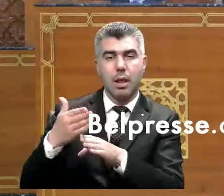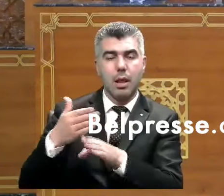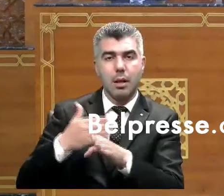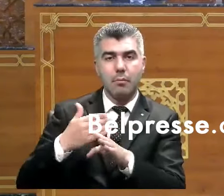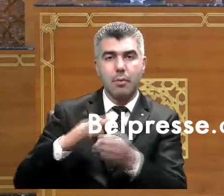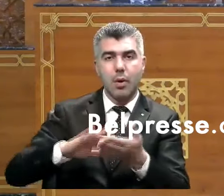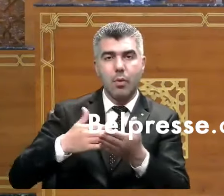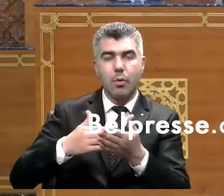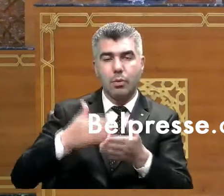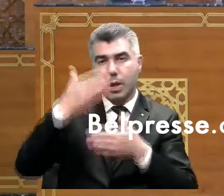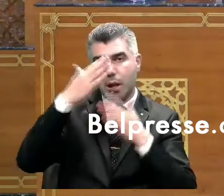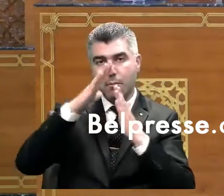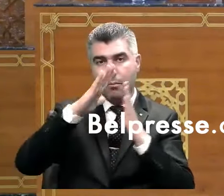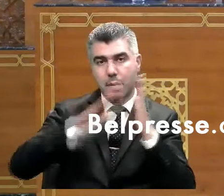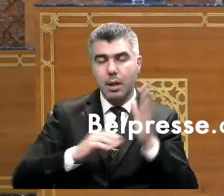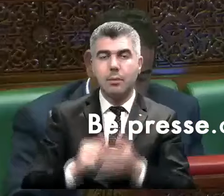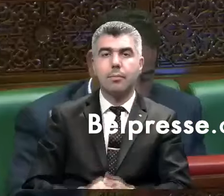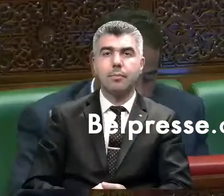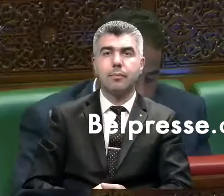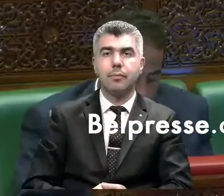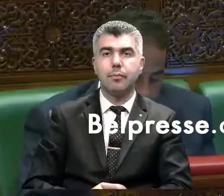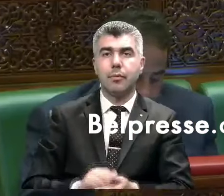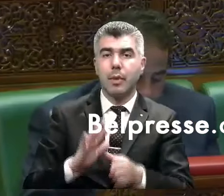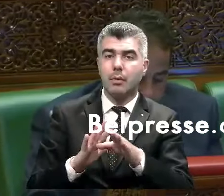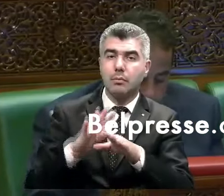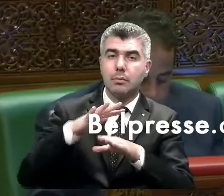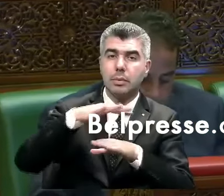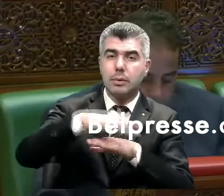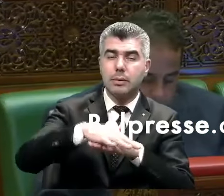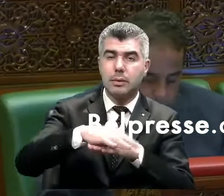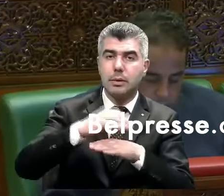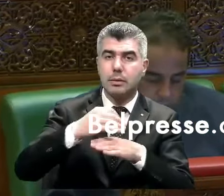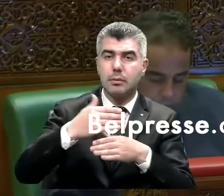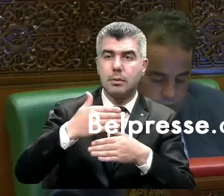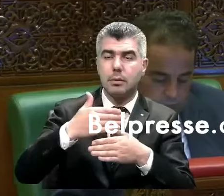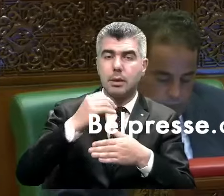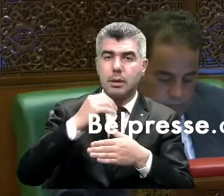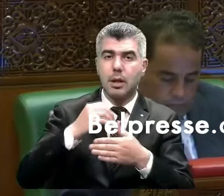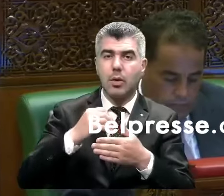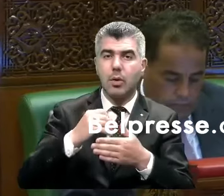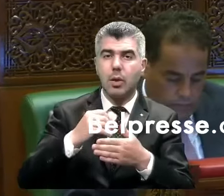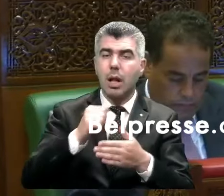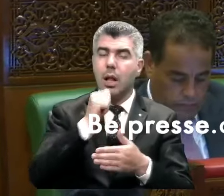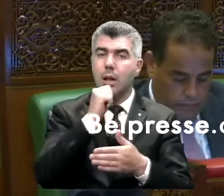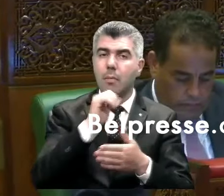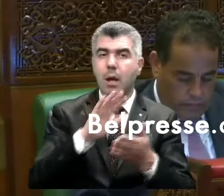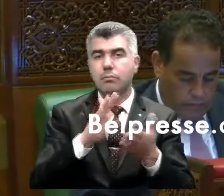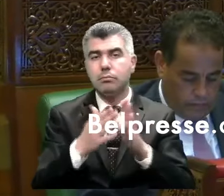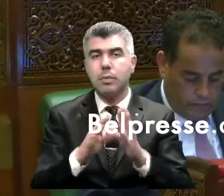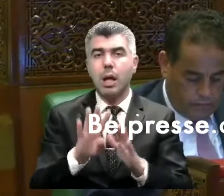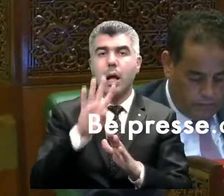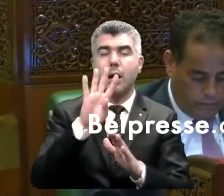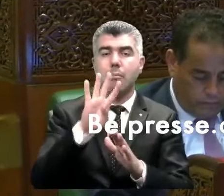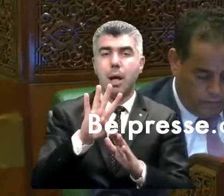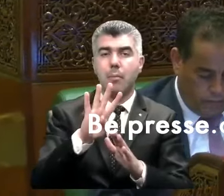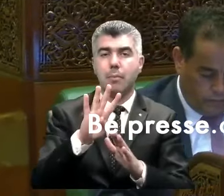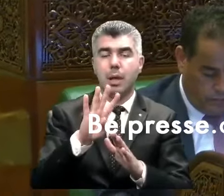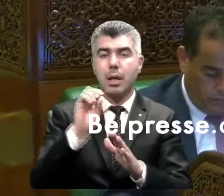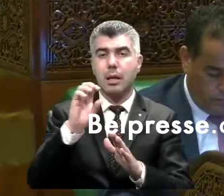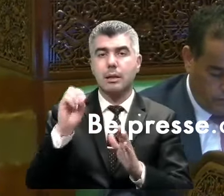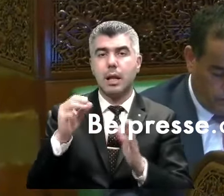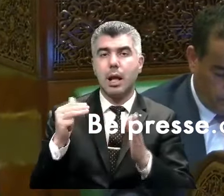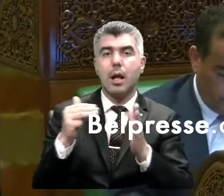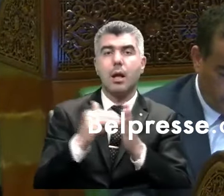الوطني وحاله السدود لم تسمح الا لسقي مساحه ديال 400 الف